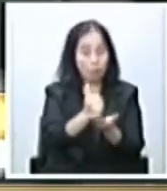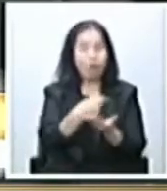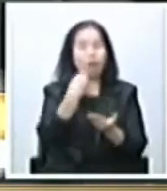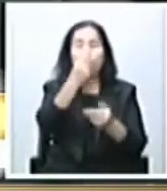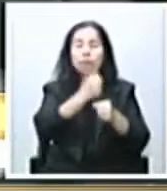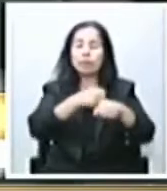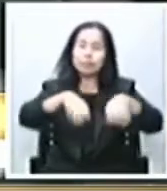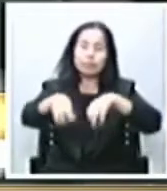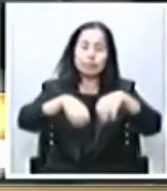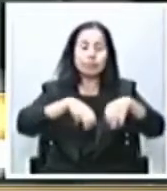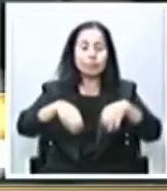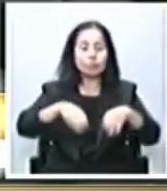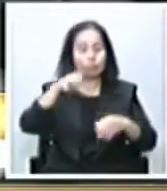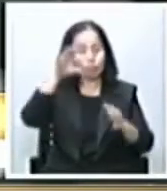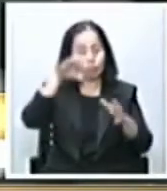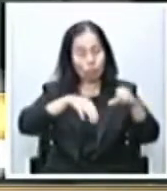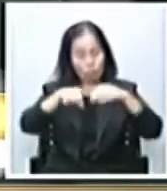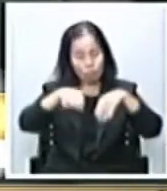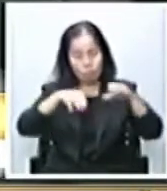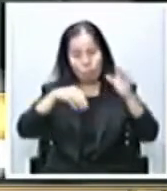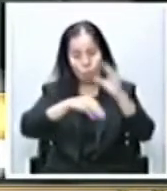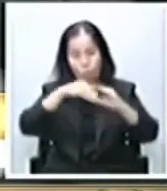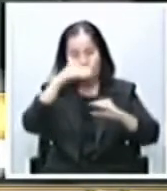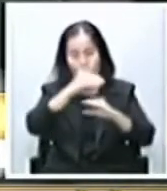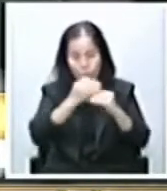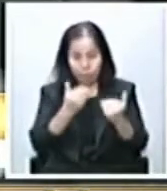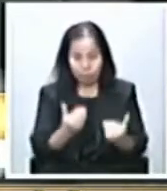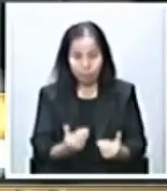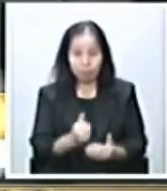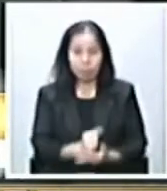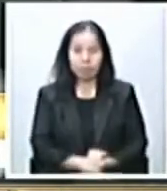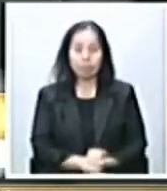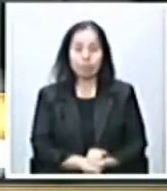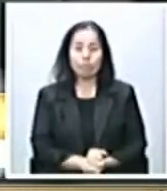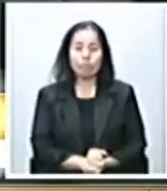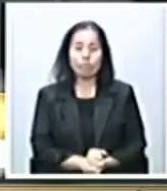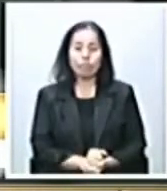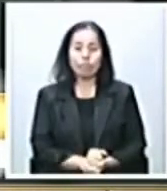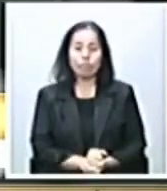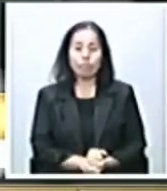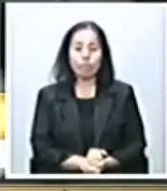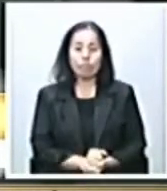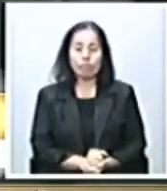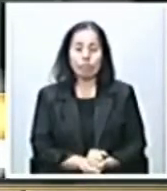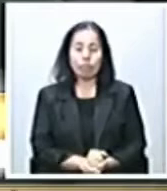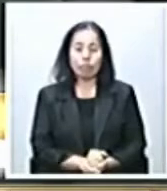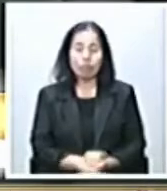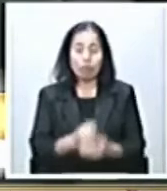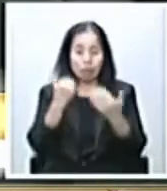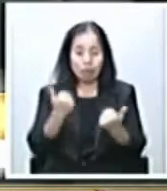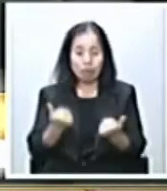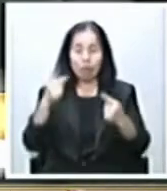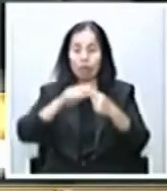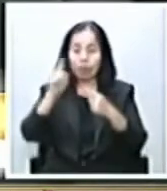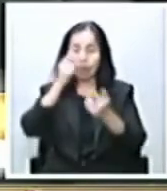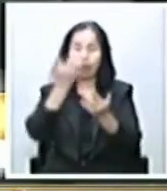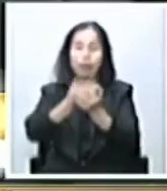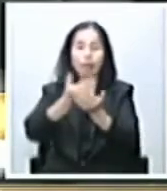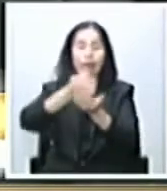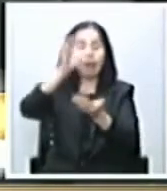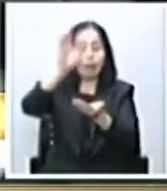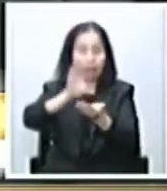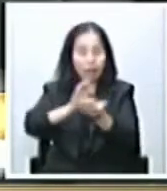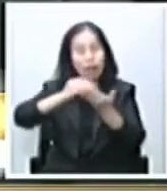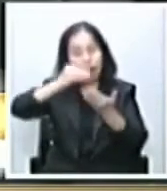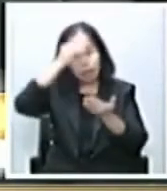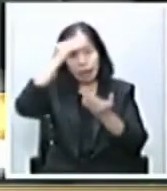การนี้ครับอีกเรื่องหนึ่งที่จะต้องกล่าวถึงนั่นก็คือเนื่องด้วยกรอบของกระทรวงอุดมศึกษาครอบคลุมไปถึงภารกิจหลักอันหนึ่ง